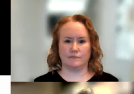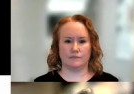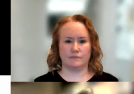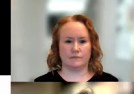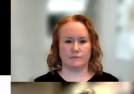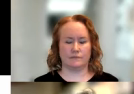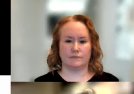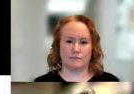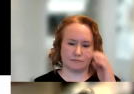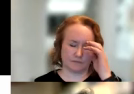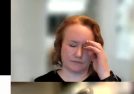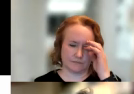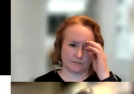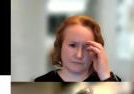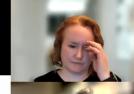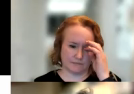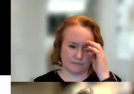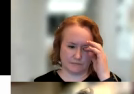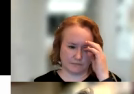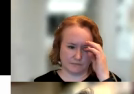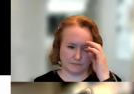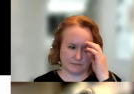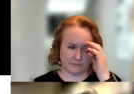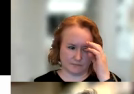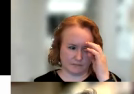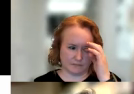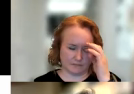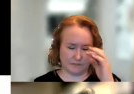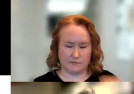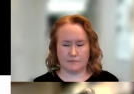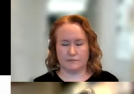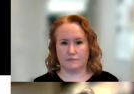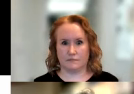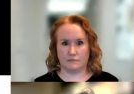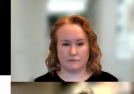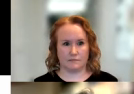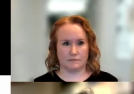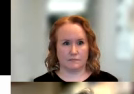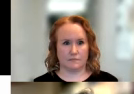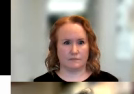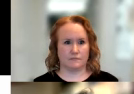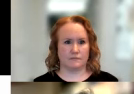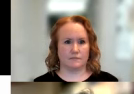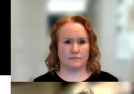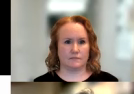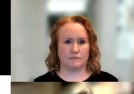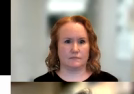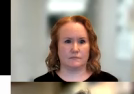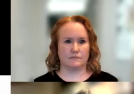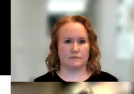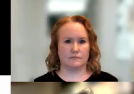ønsker regjeringen å gjøre. Det vil også på området kultur legge til rette for